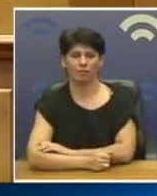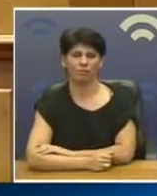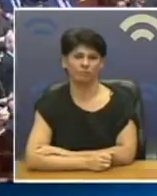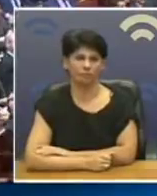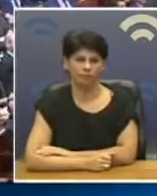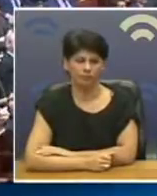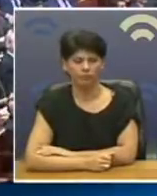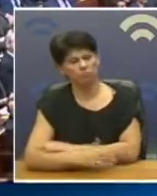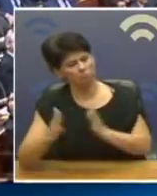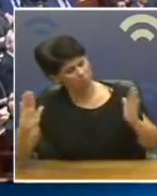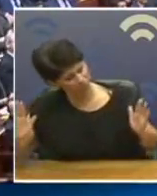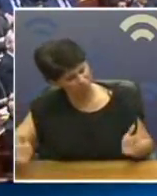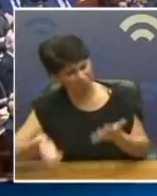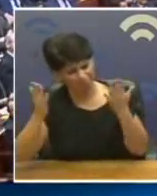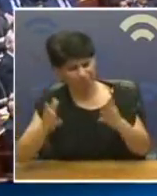Και καλά,